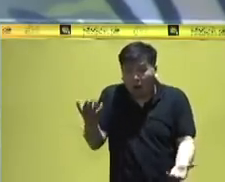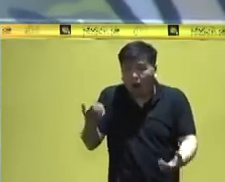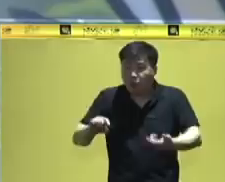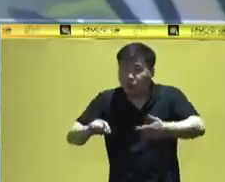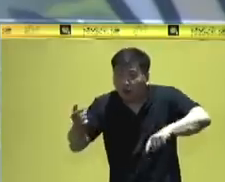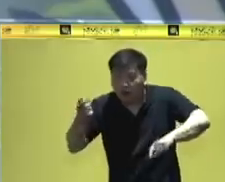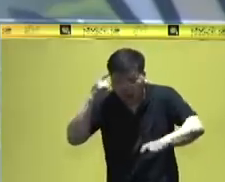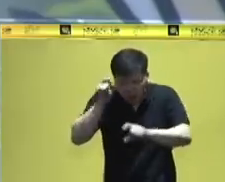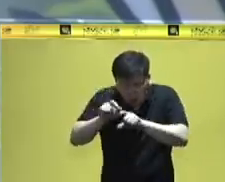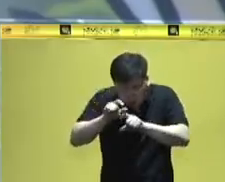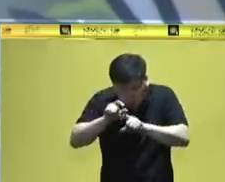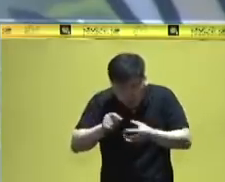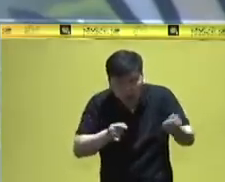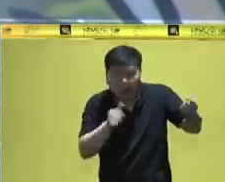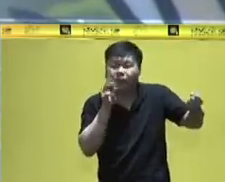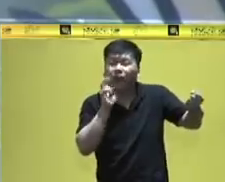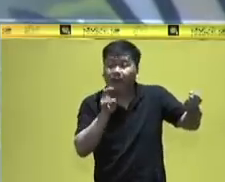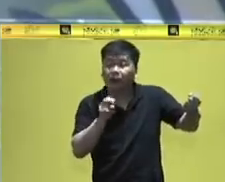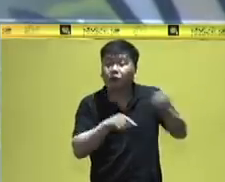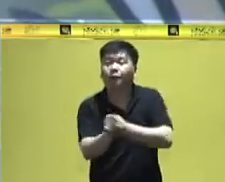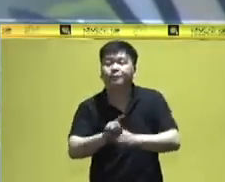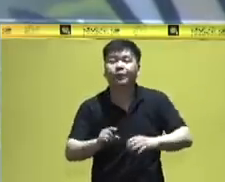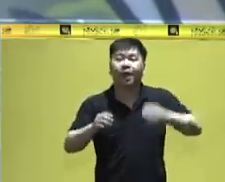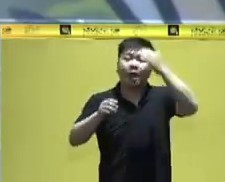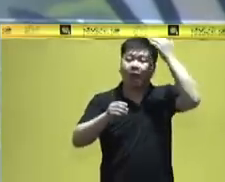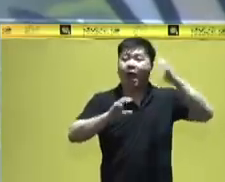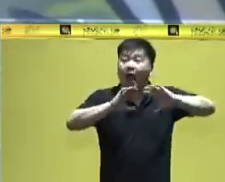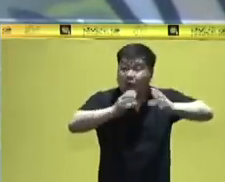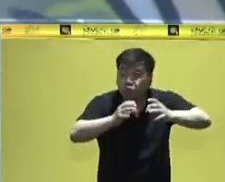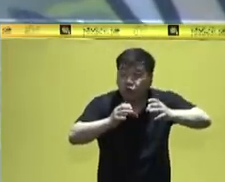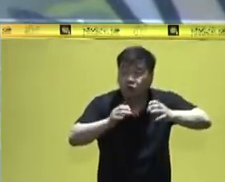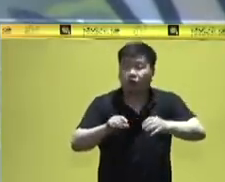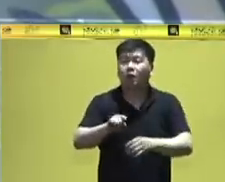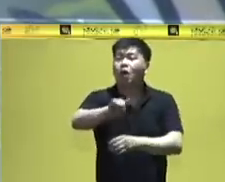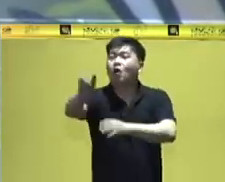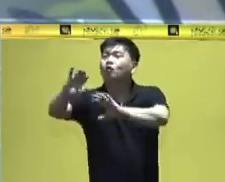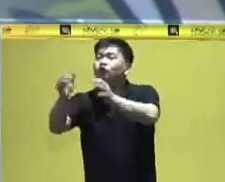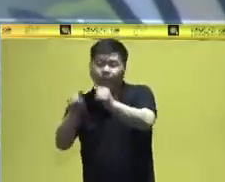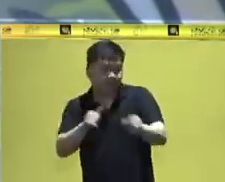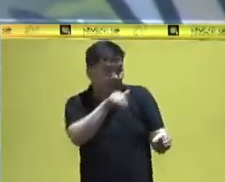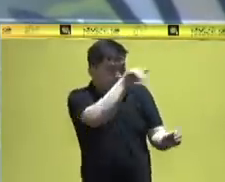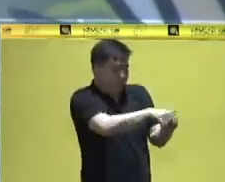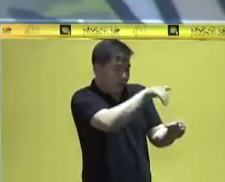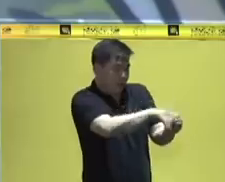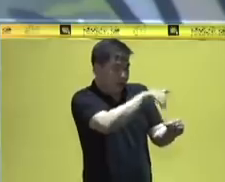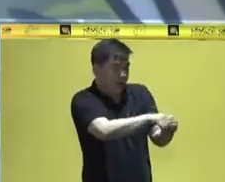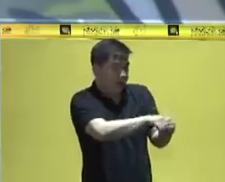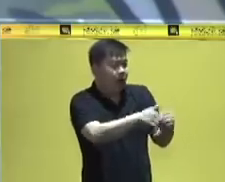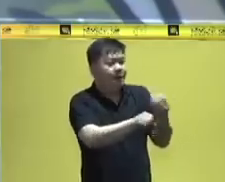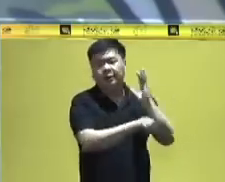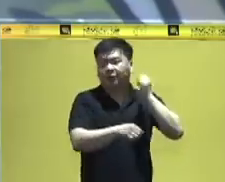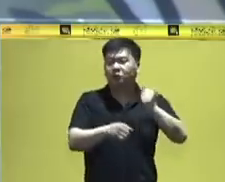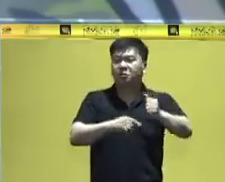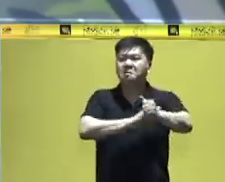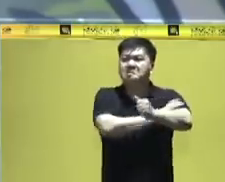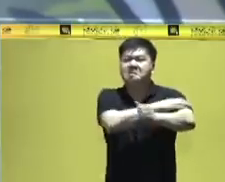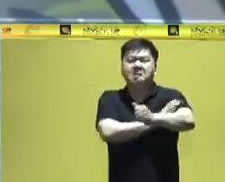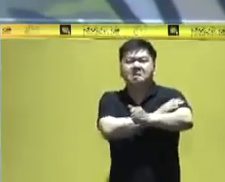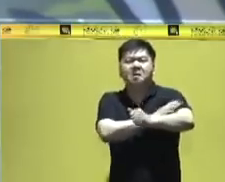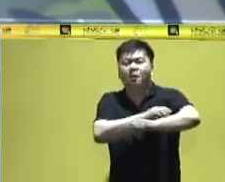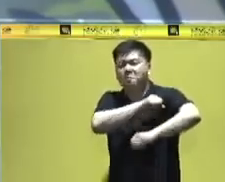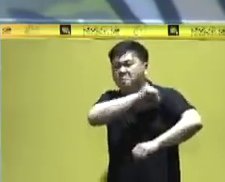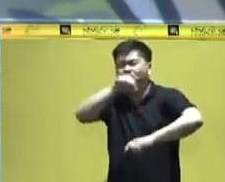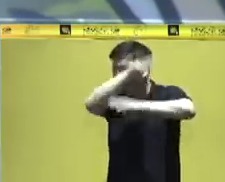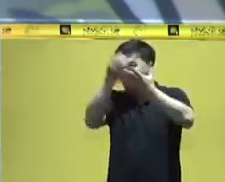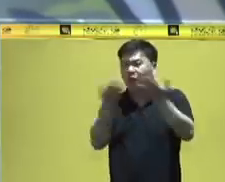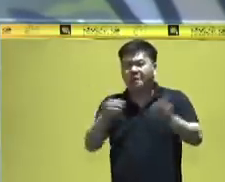했다는 생각이 들었어요. 무슨 얘기냐면 대한민국은 지금까지 국민들이 대통령을 뽑으면 대통령 뭐든지 다 할 수 있다고 생각했던 것 같아요. 다 할 수 있다고